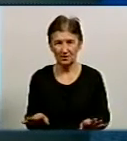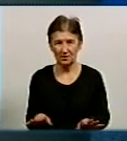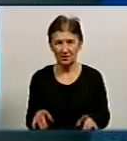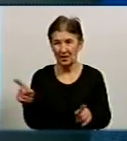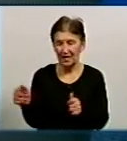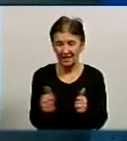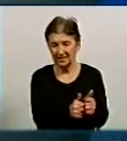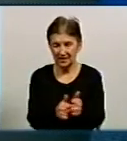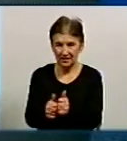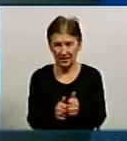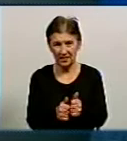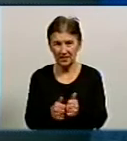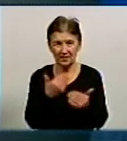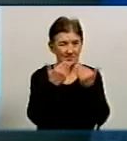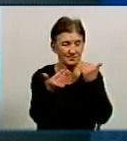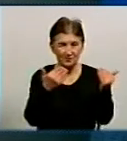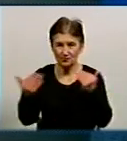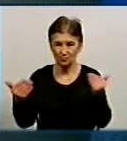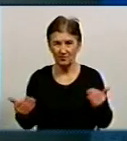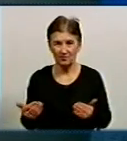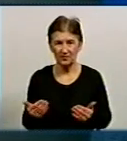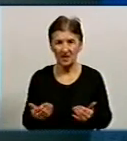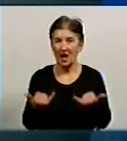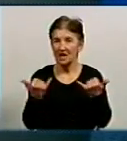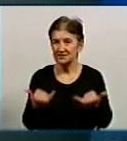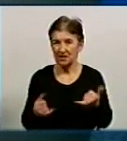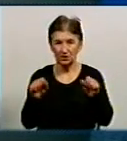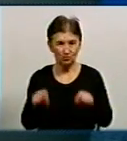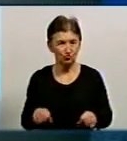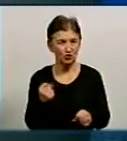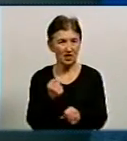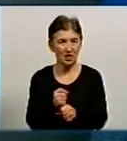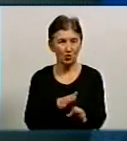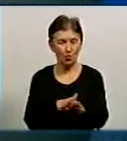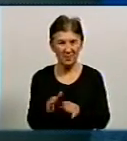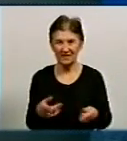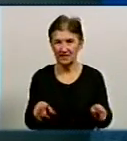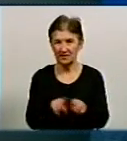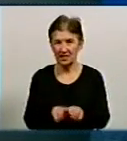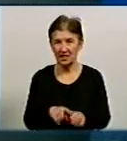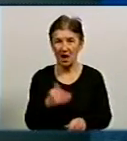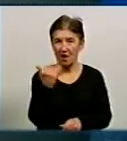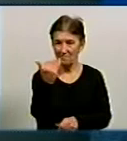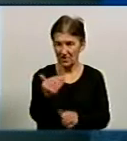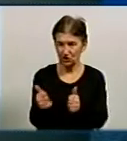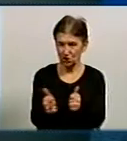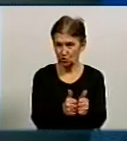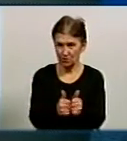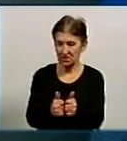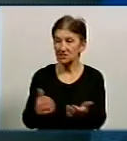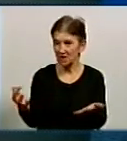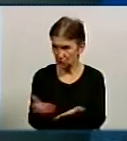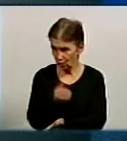Обійдіть сусідів, підпишіть, зберіть голоси. Зараз уже можна робити так, що от подивіться, от ваші сусіди це зробили і отримали